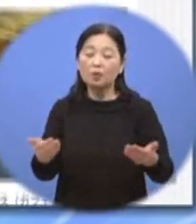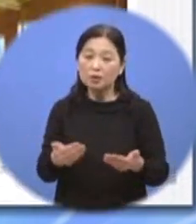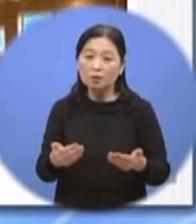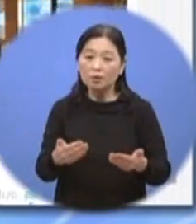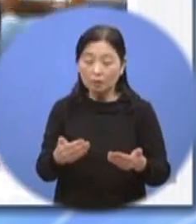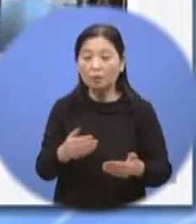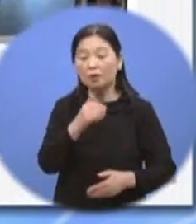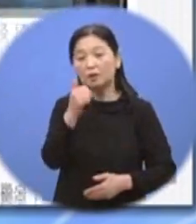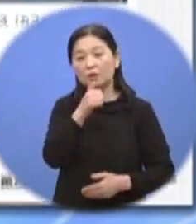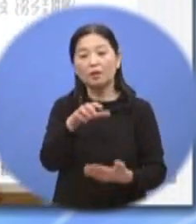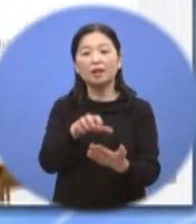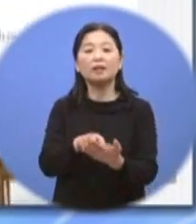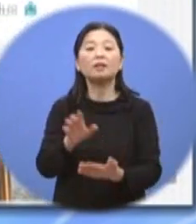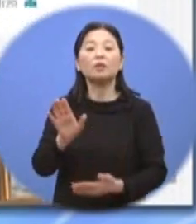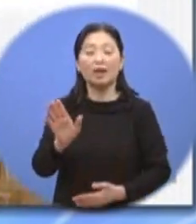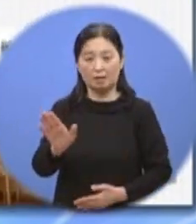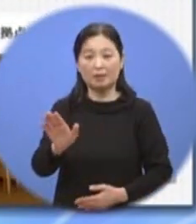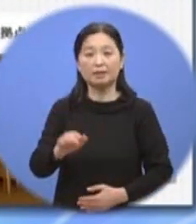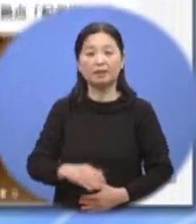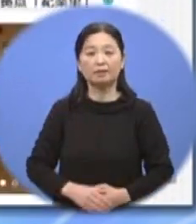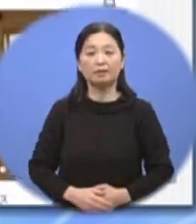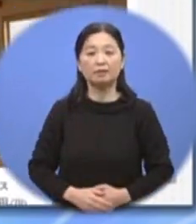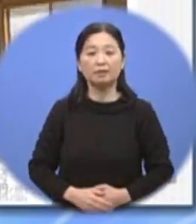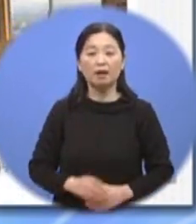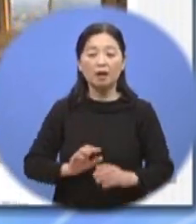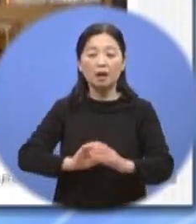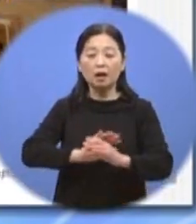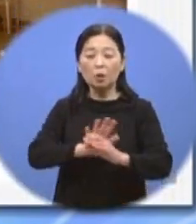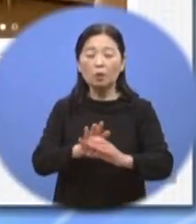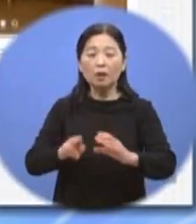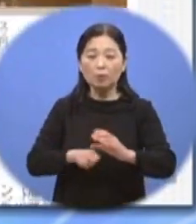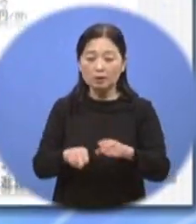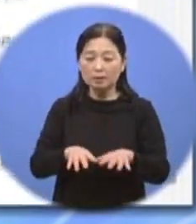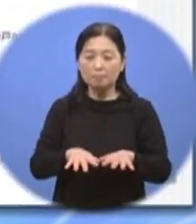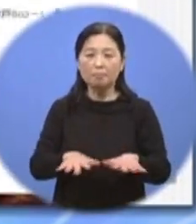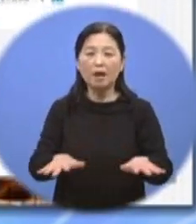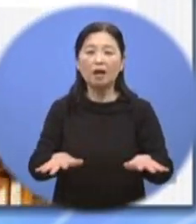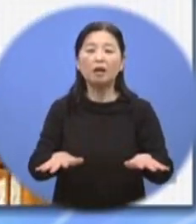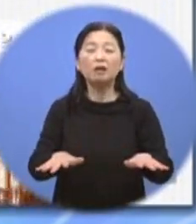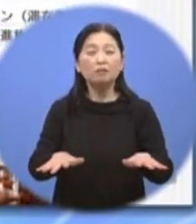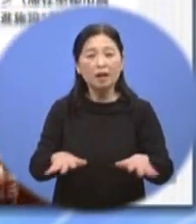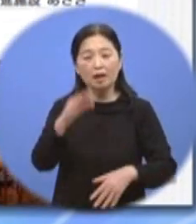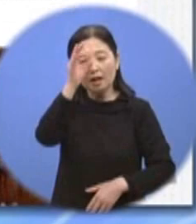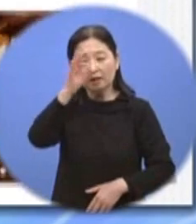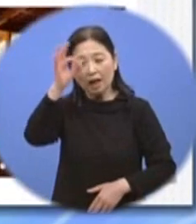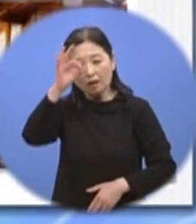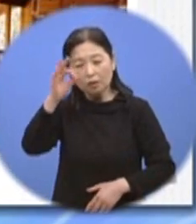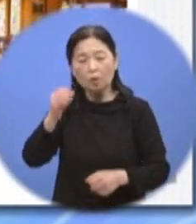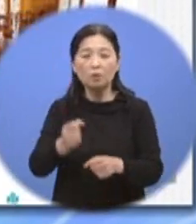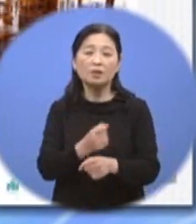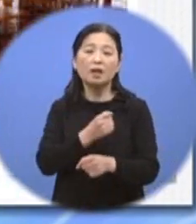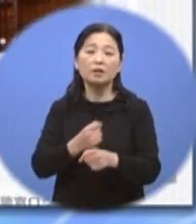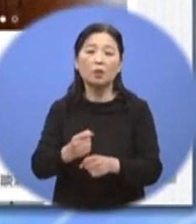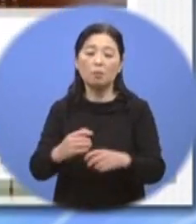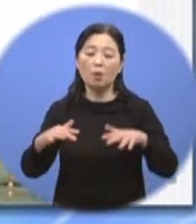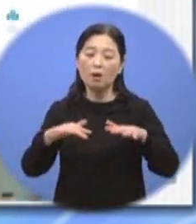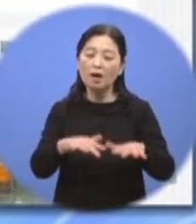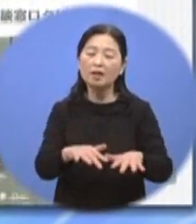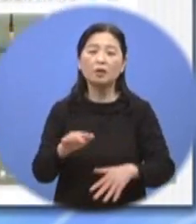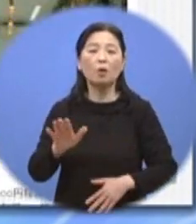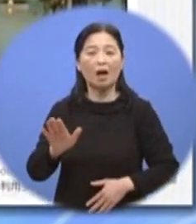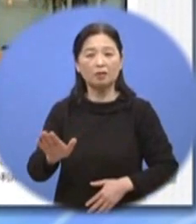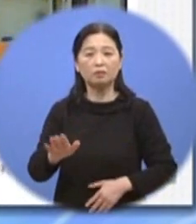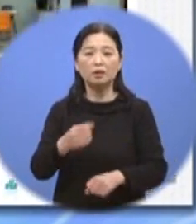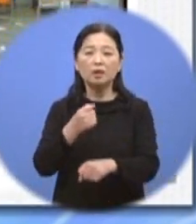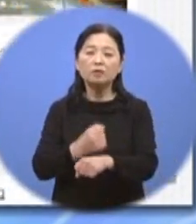業者さんをご紹介しています。新型コロナウイルスの感染拡大によってですね、観光産業も大きな影響を受けられて大変ご苦